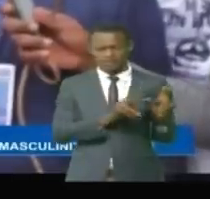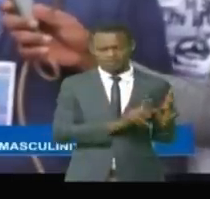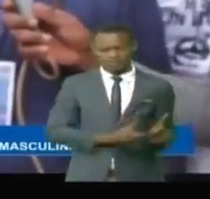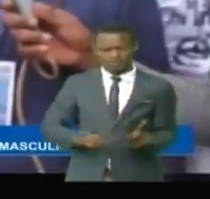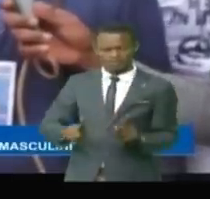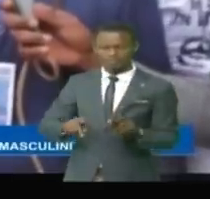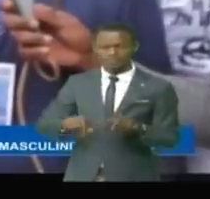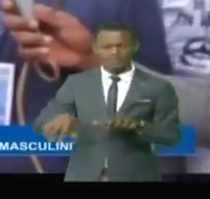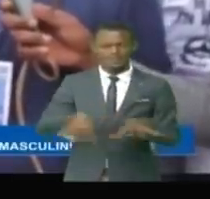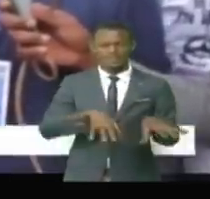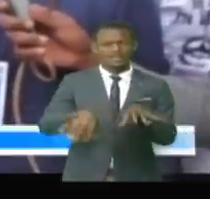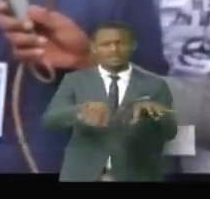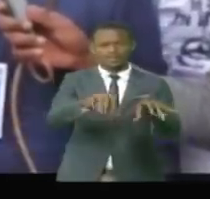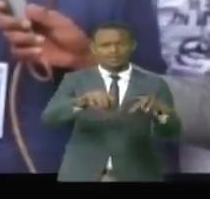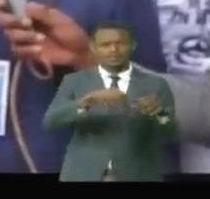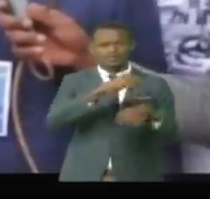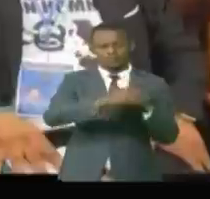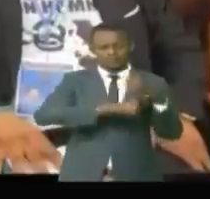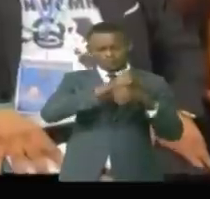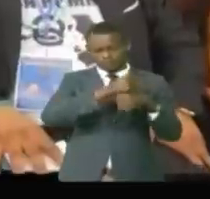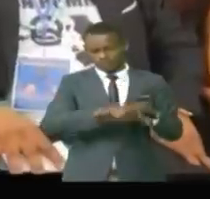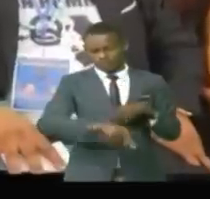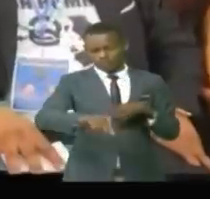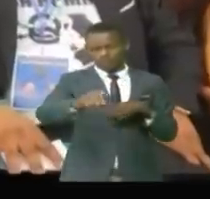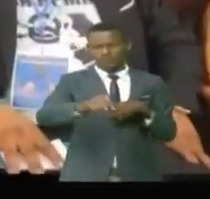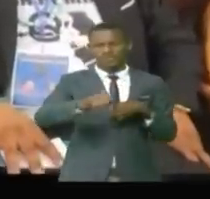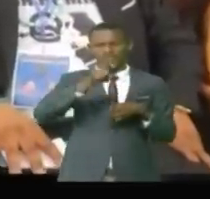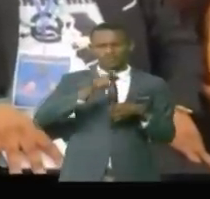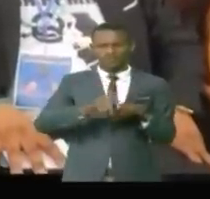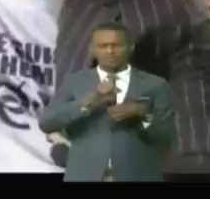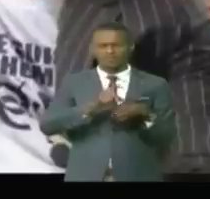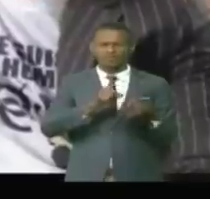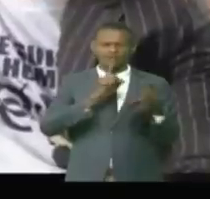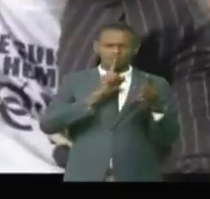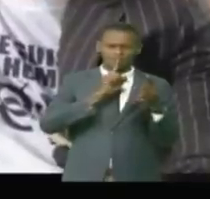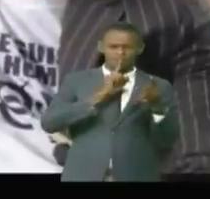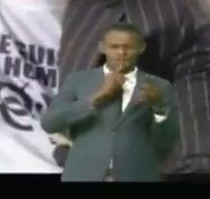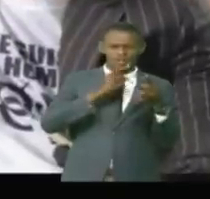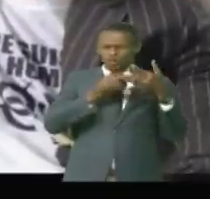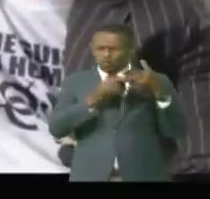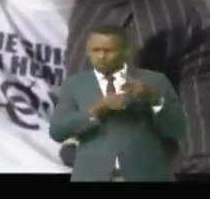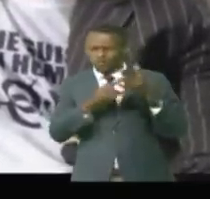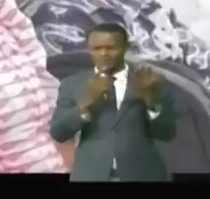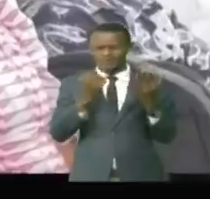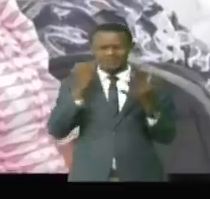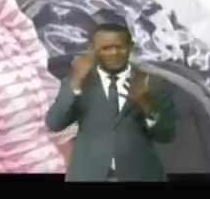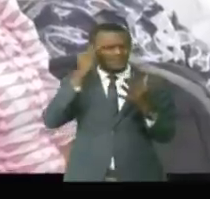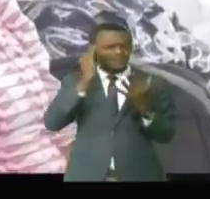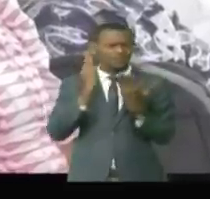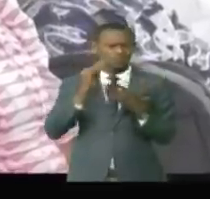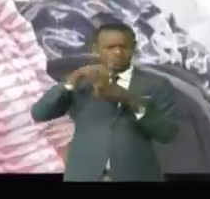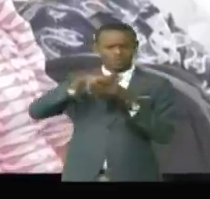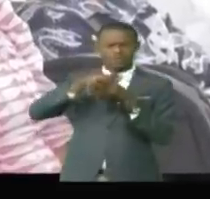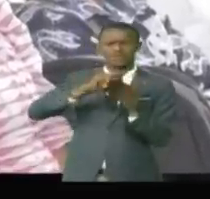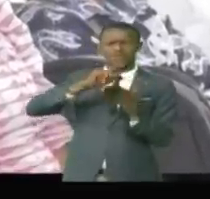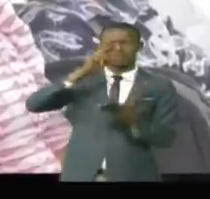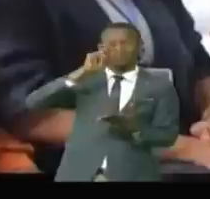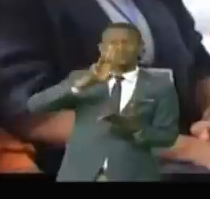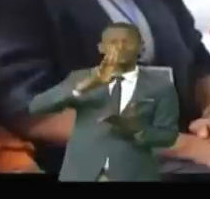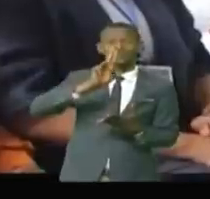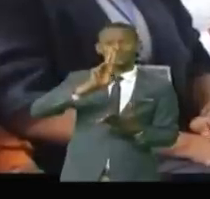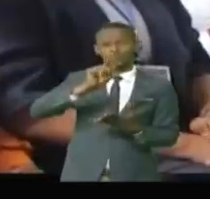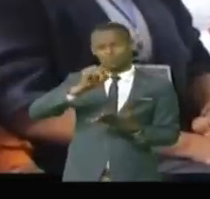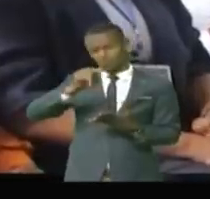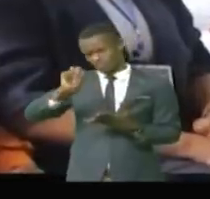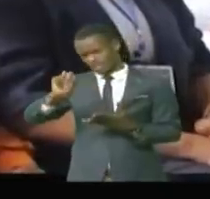année, pensé qu'il fallait commencer avec l'alma mater ici, l'UPN, où nous avons venons de